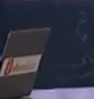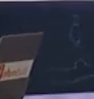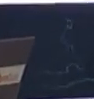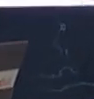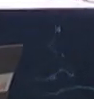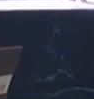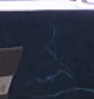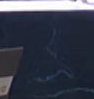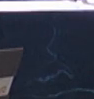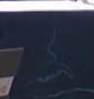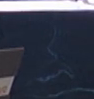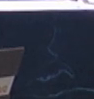новое видео